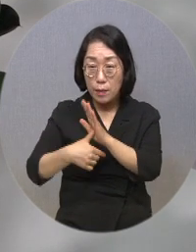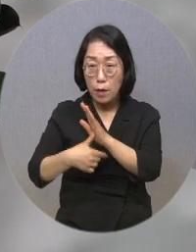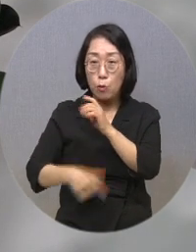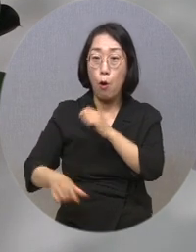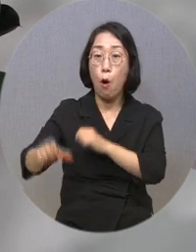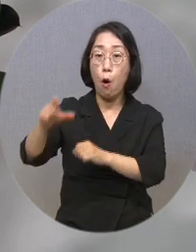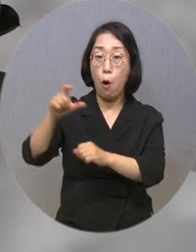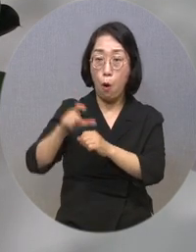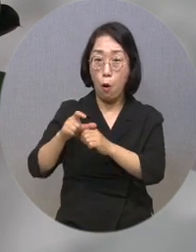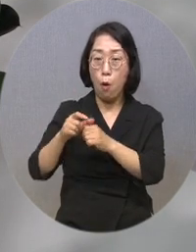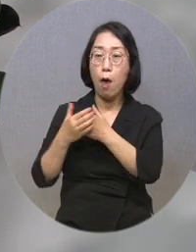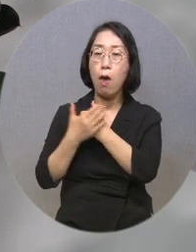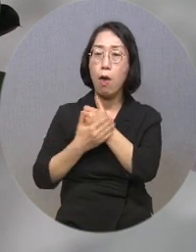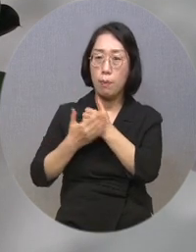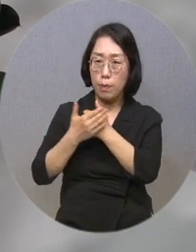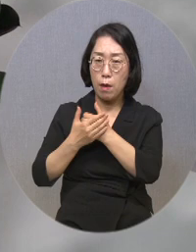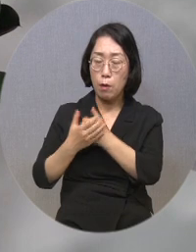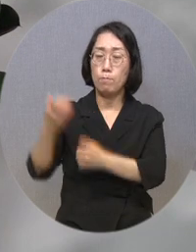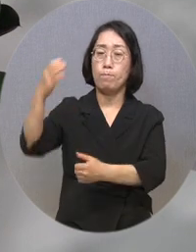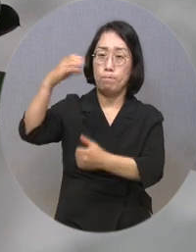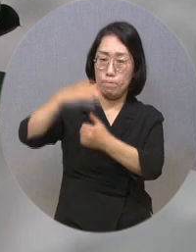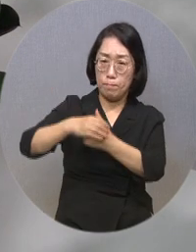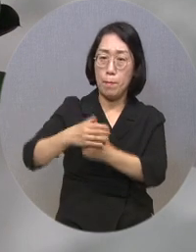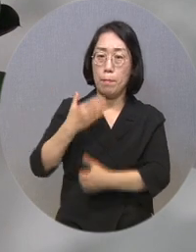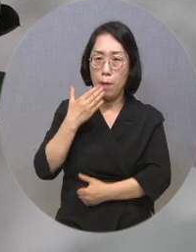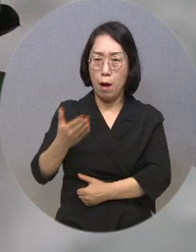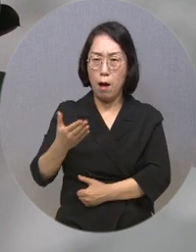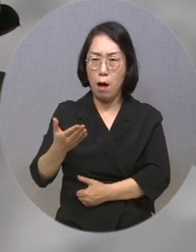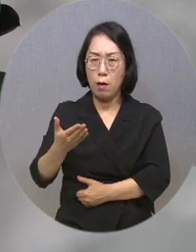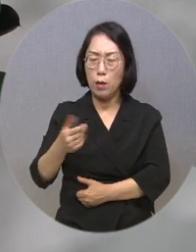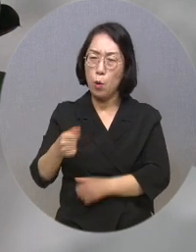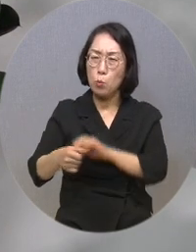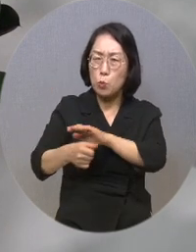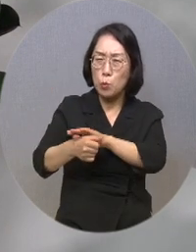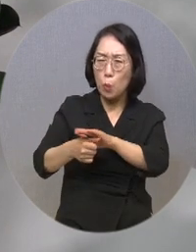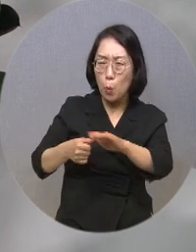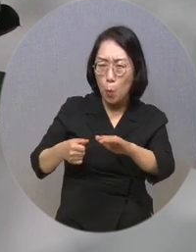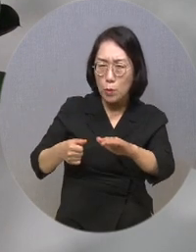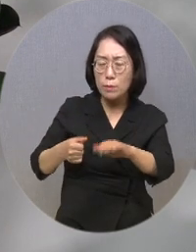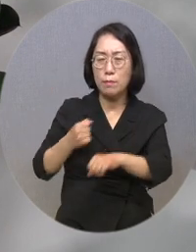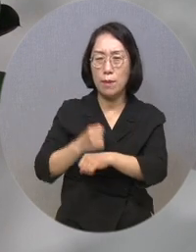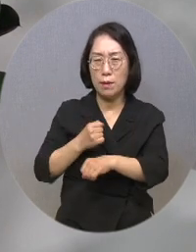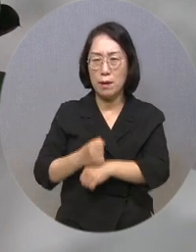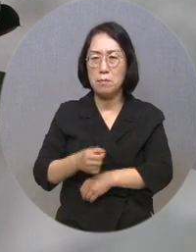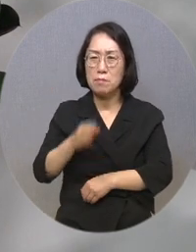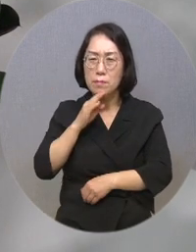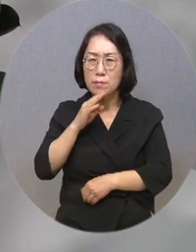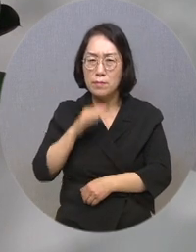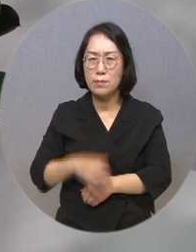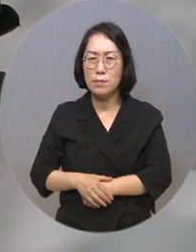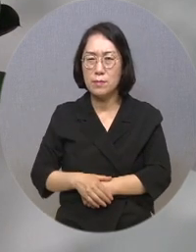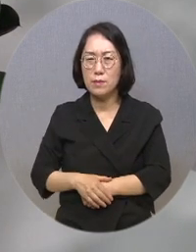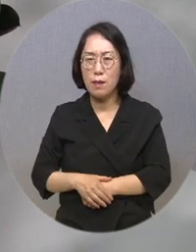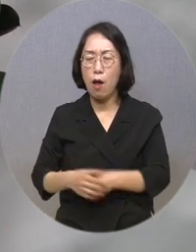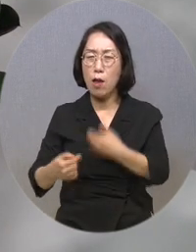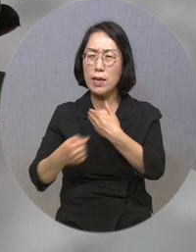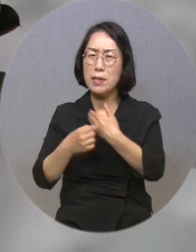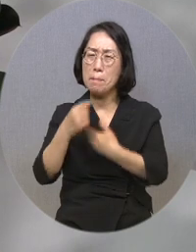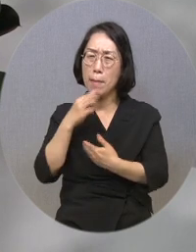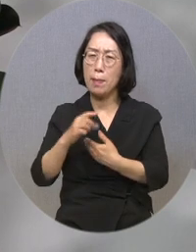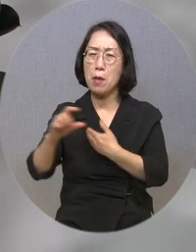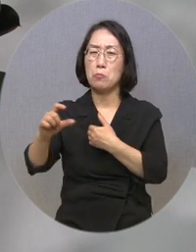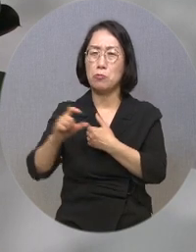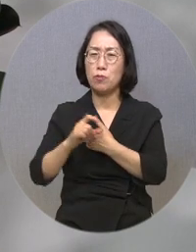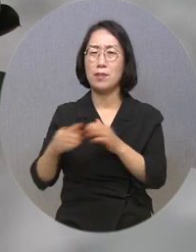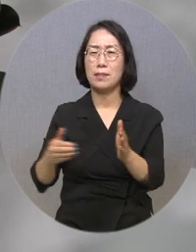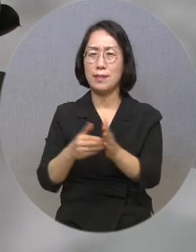상당하는 권한을 위임받을 수 있는데 너무 소극적으로 나가다 보니까 결국은 홀뿐인 특례시만 받게 돼서